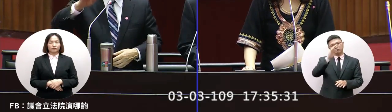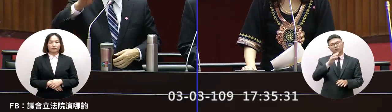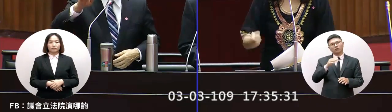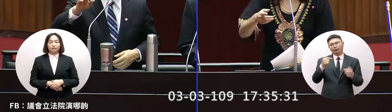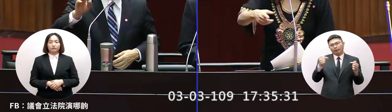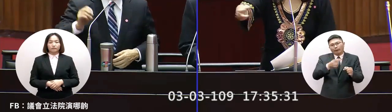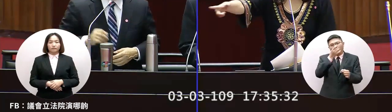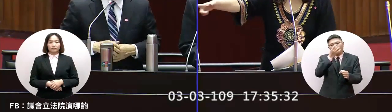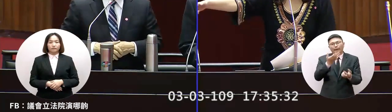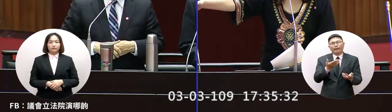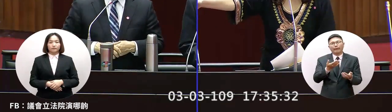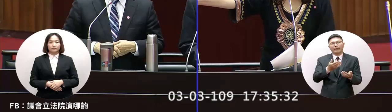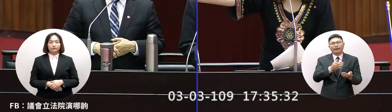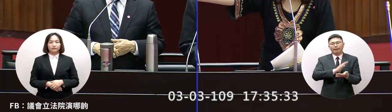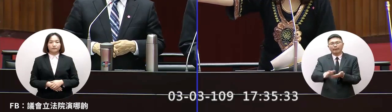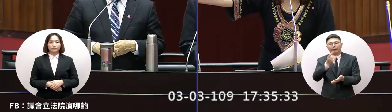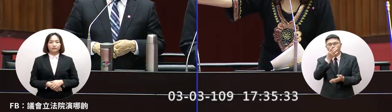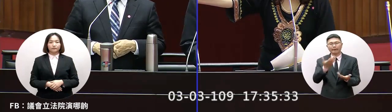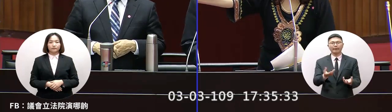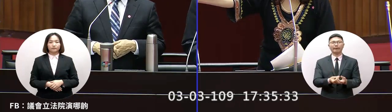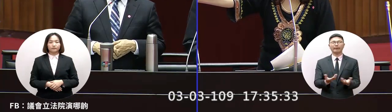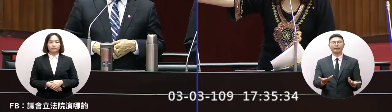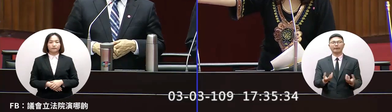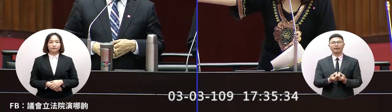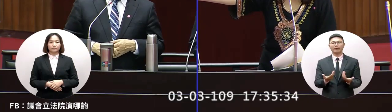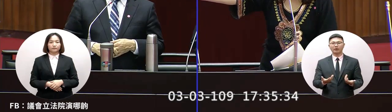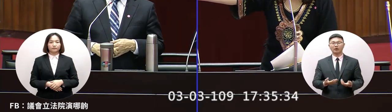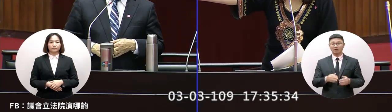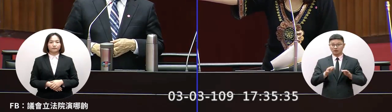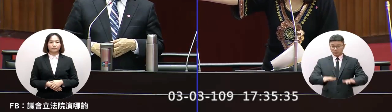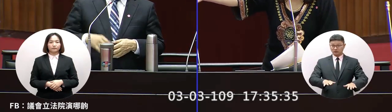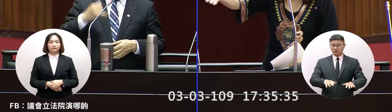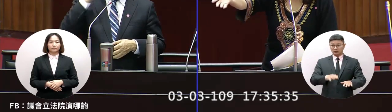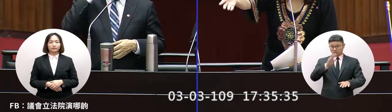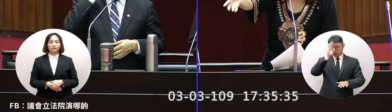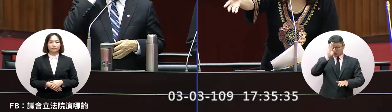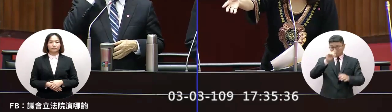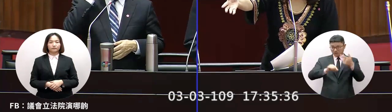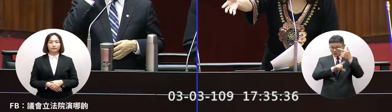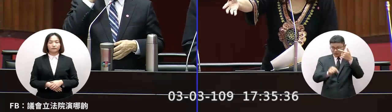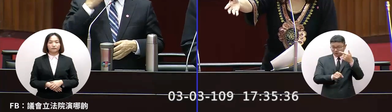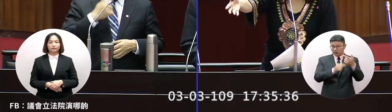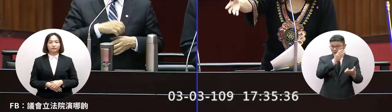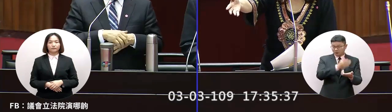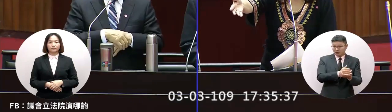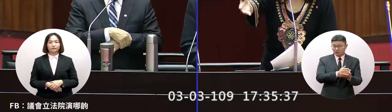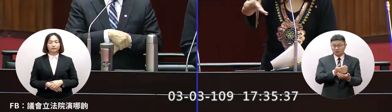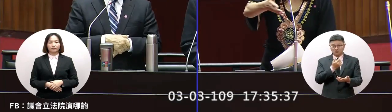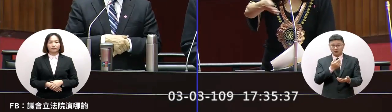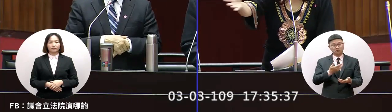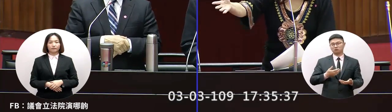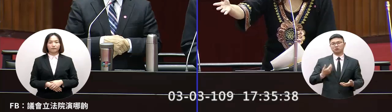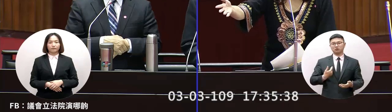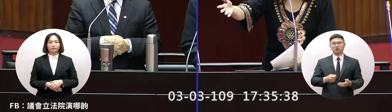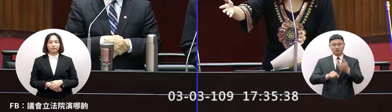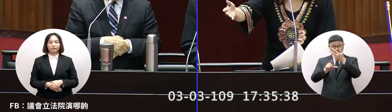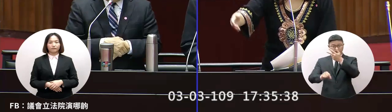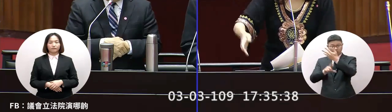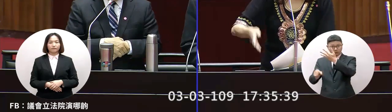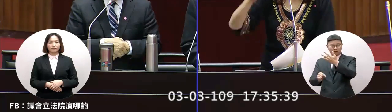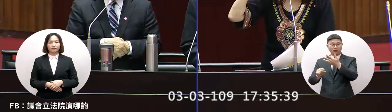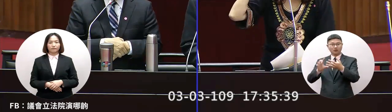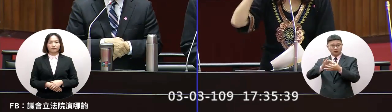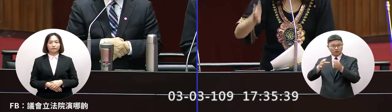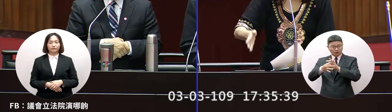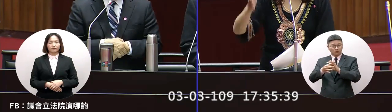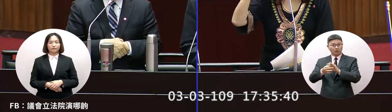对， 因为疫情撑很久啊，现在疫情6月能不能结束？7月、8月东京奥运能不能办？没人敢说，